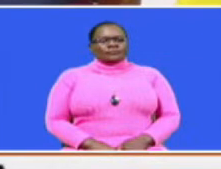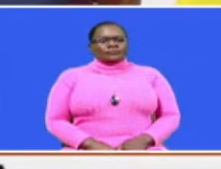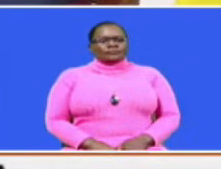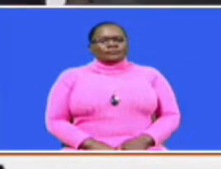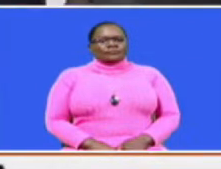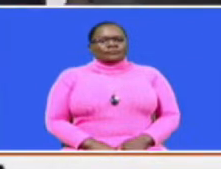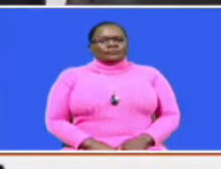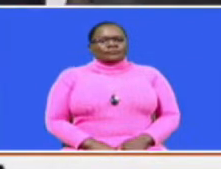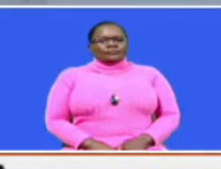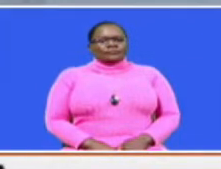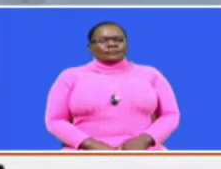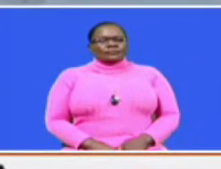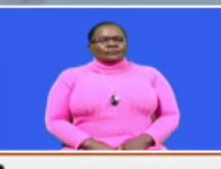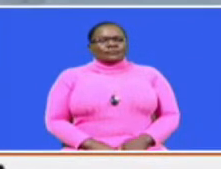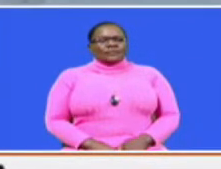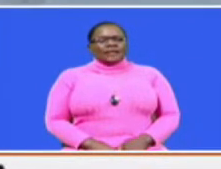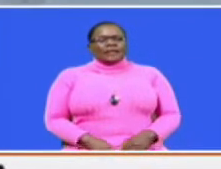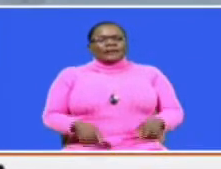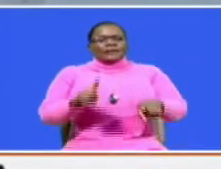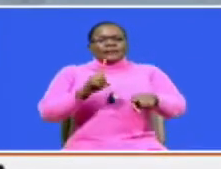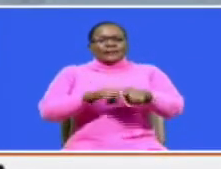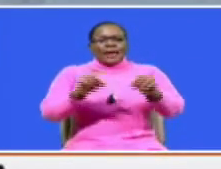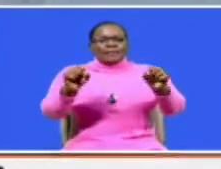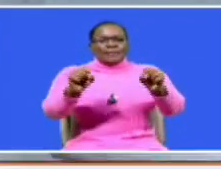Nairobi. Wakati hayo